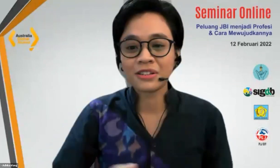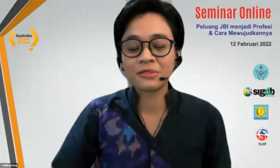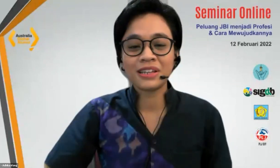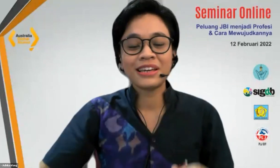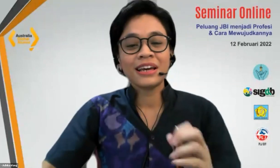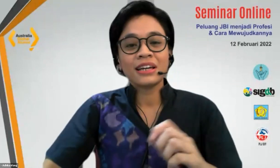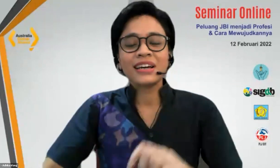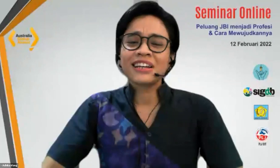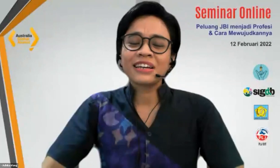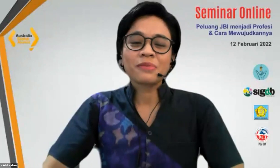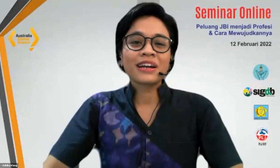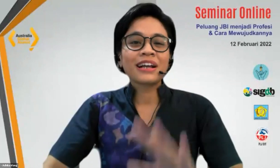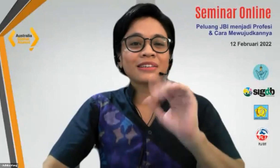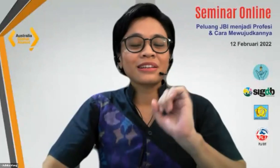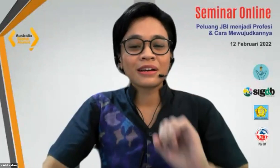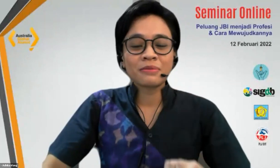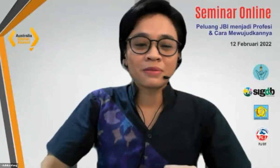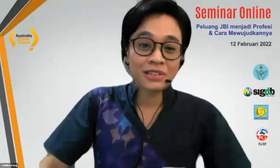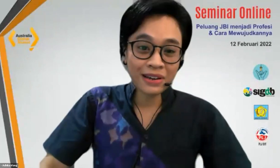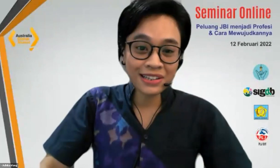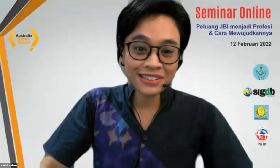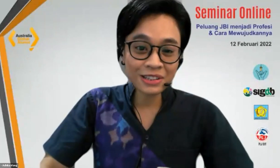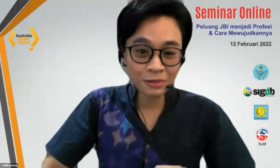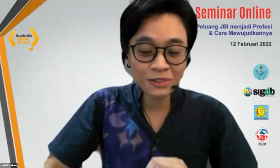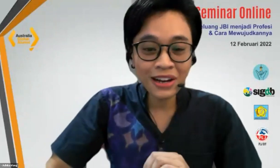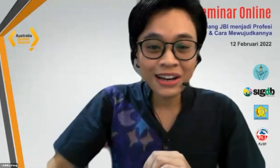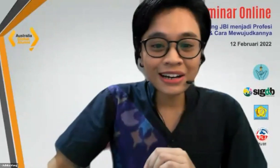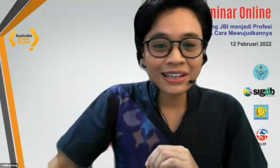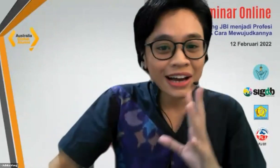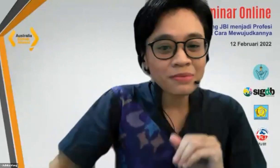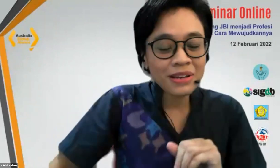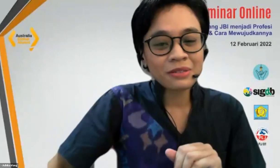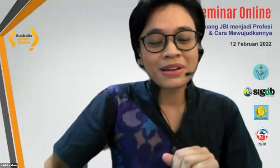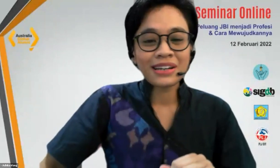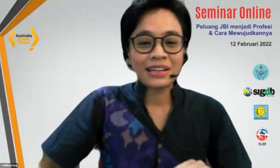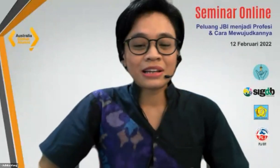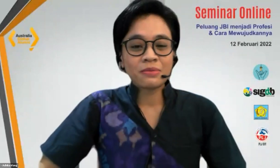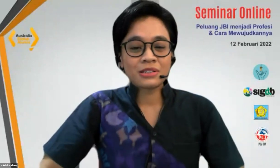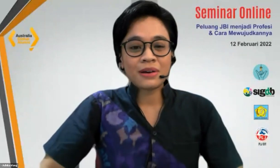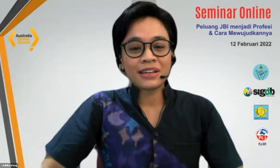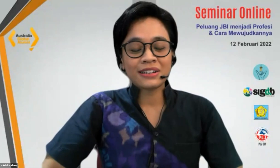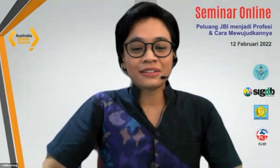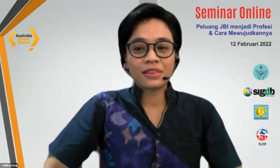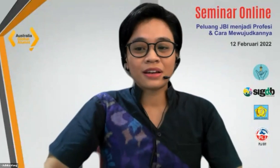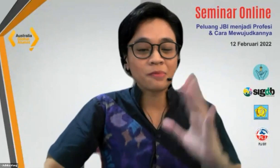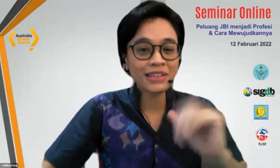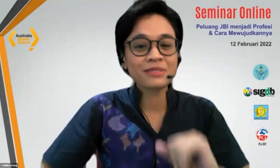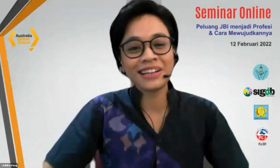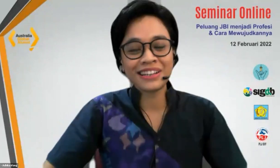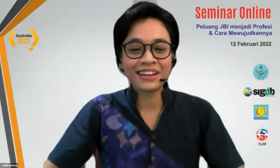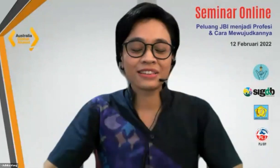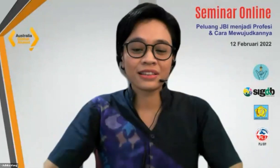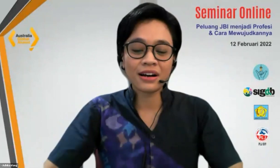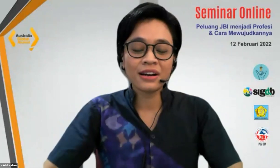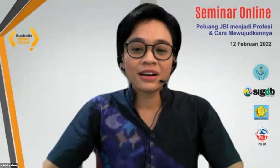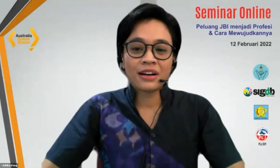dan komunitas studi ya kira-kira perkenalan tentang Bapak Ismail itu kita akan belajar lebih banyak dari Mas mail atau Pak